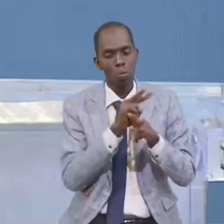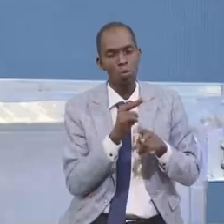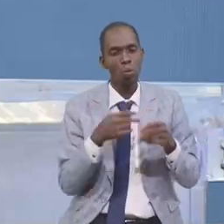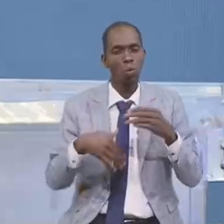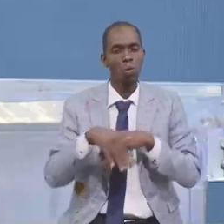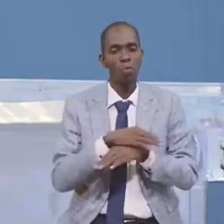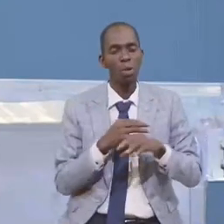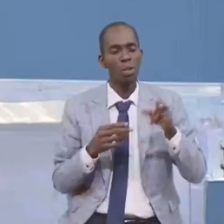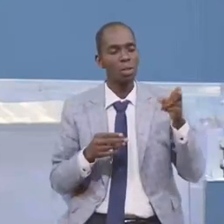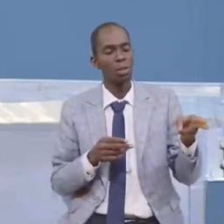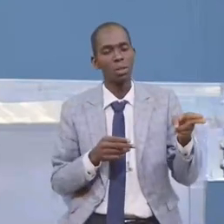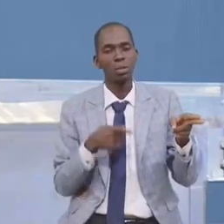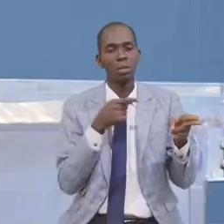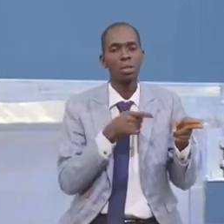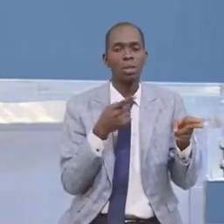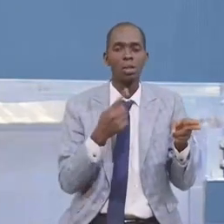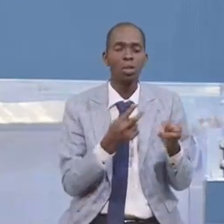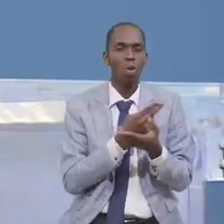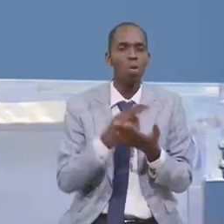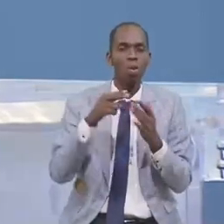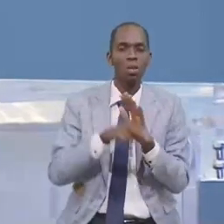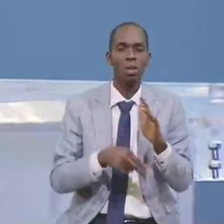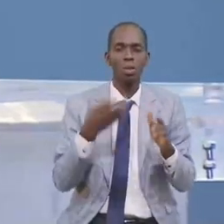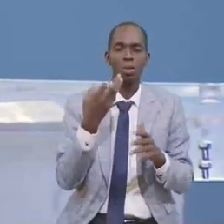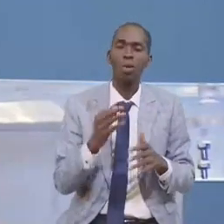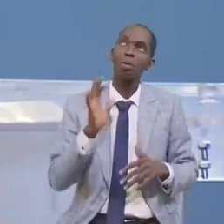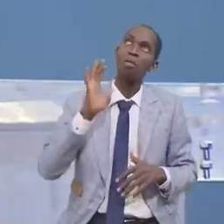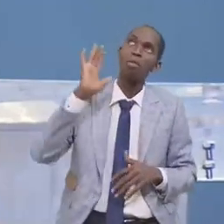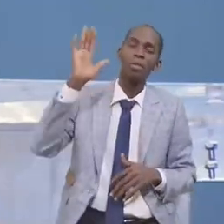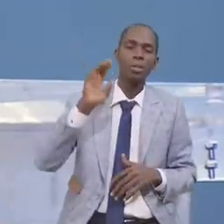Et nous devons donc veiller aussi sur la sainteté de sa majesté.